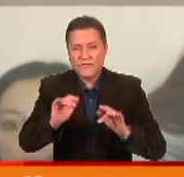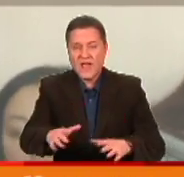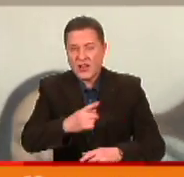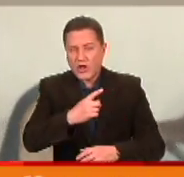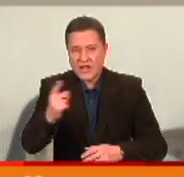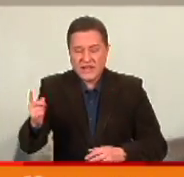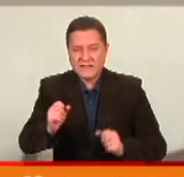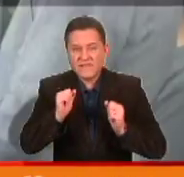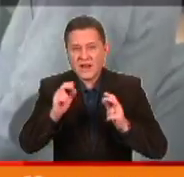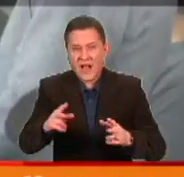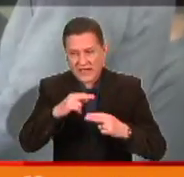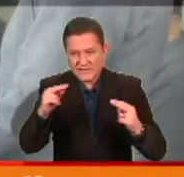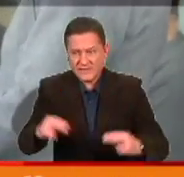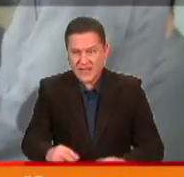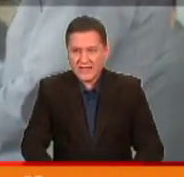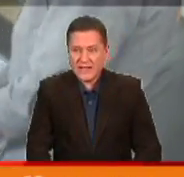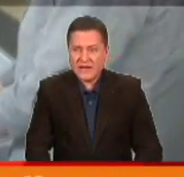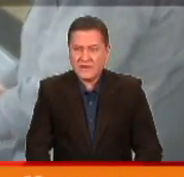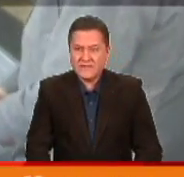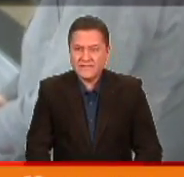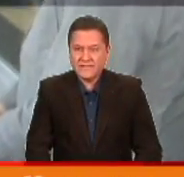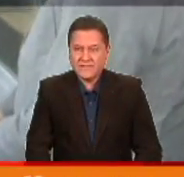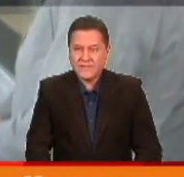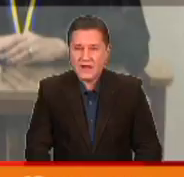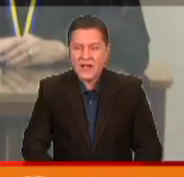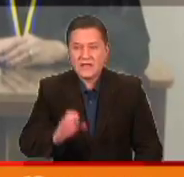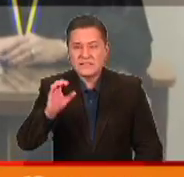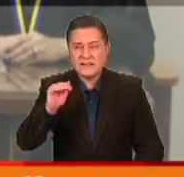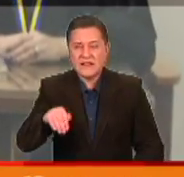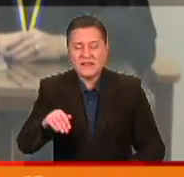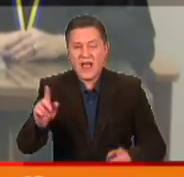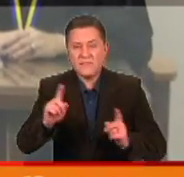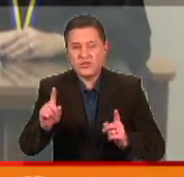єдиний проходить діло як свідчий? За статтями, що їх ГПУ